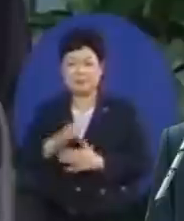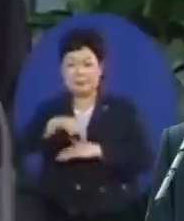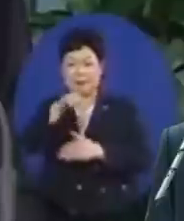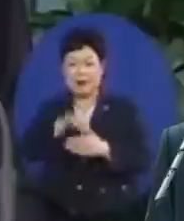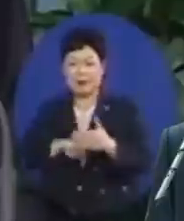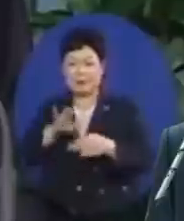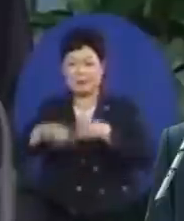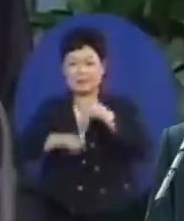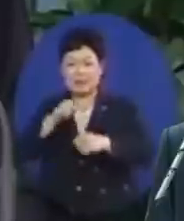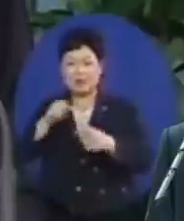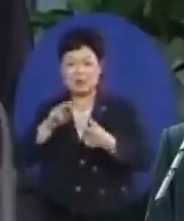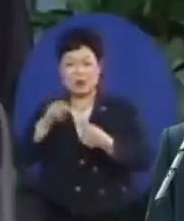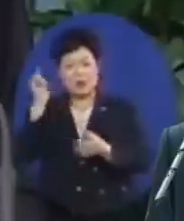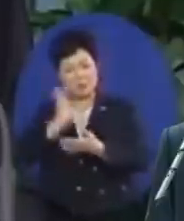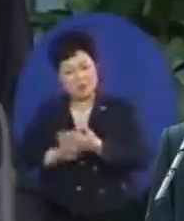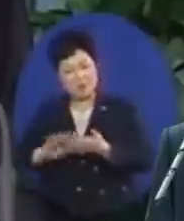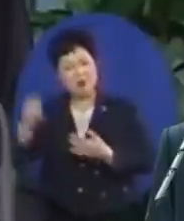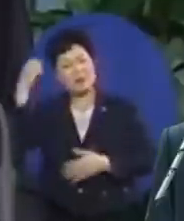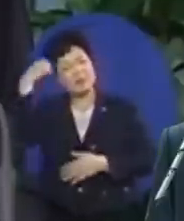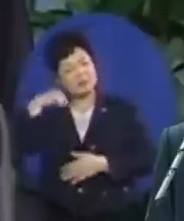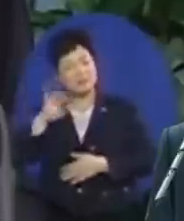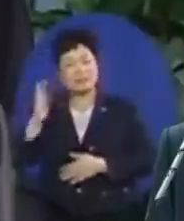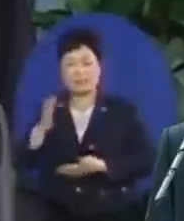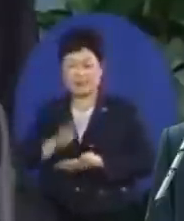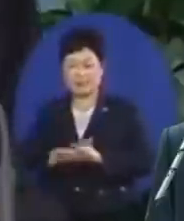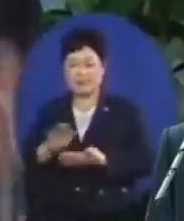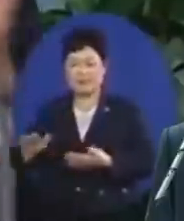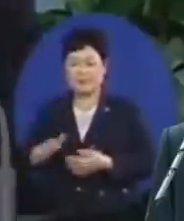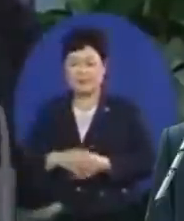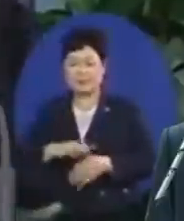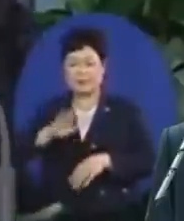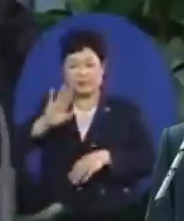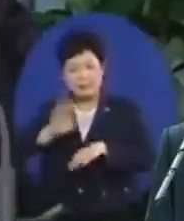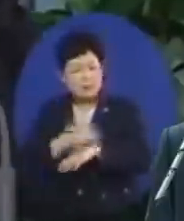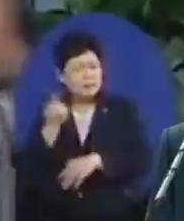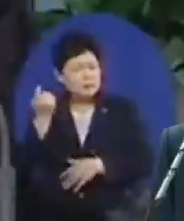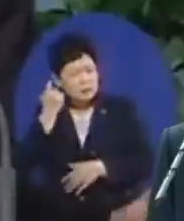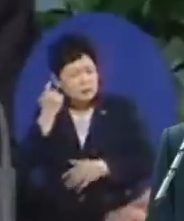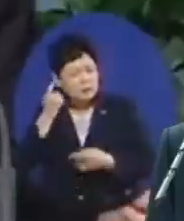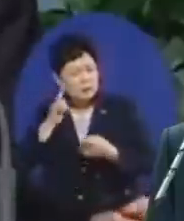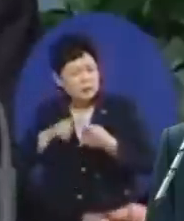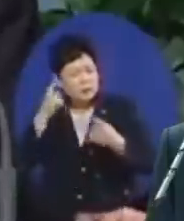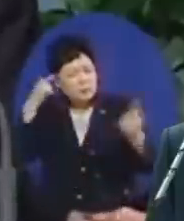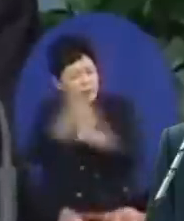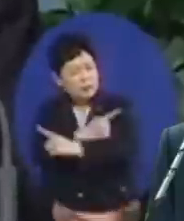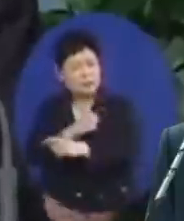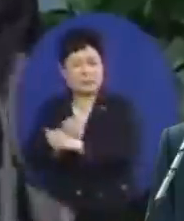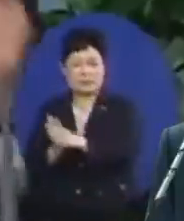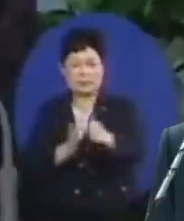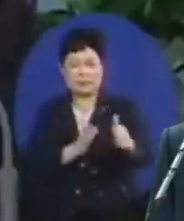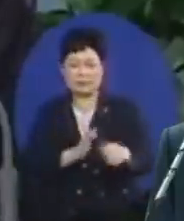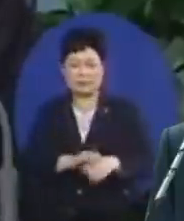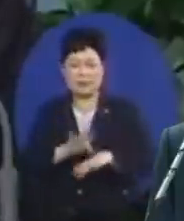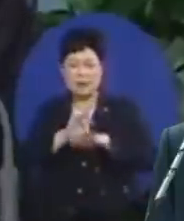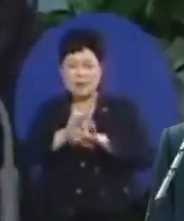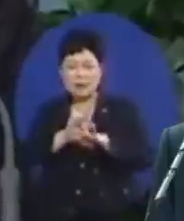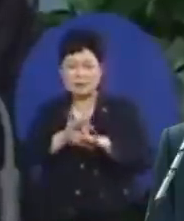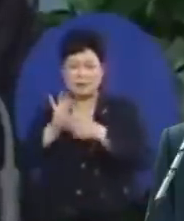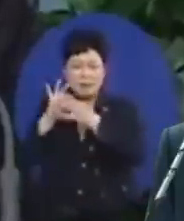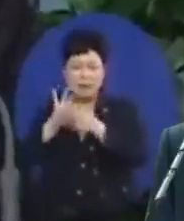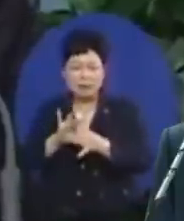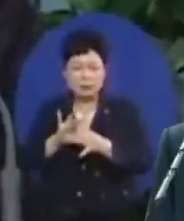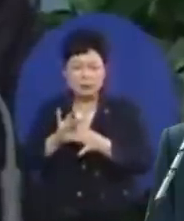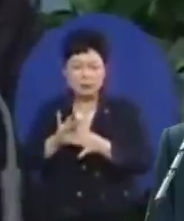마음의 자유와 평안을 얻게 되는 것입니다. 잘못 들은 것을 돌이키십시오. 마귀가